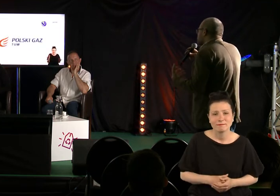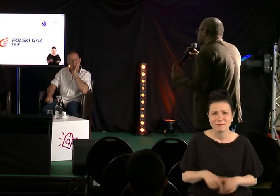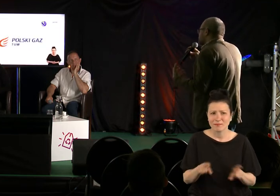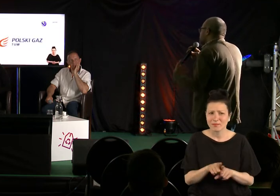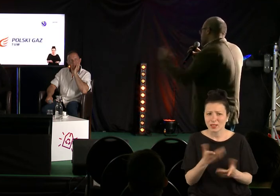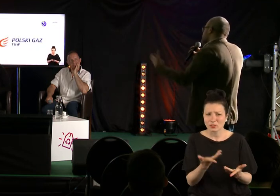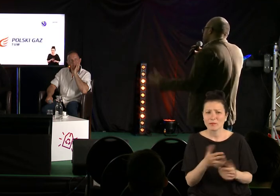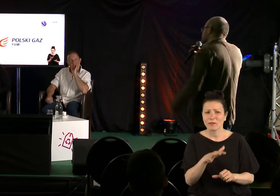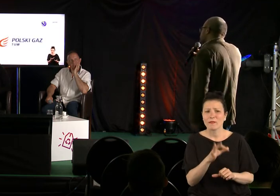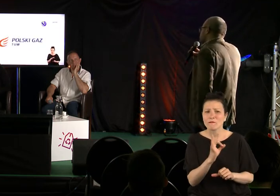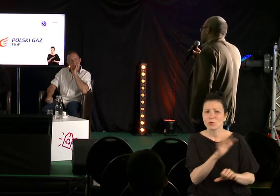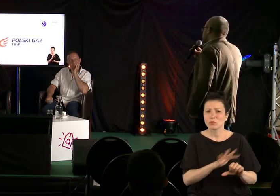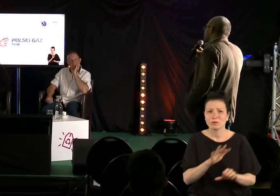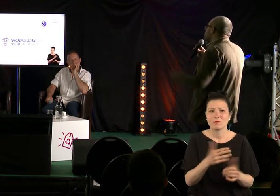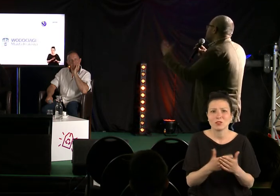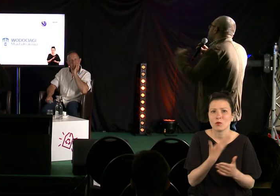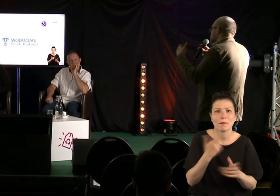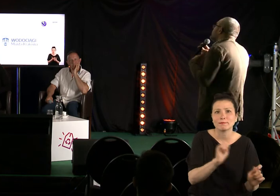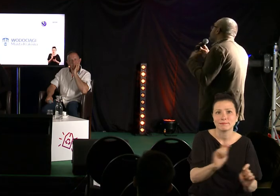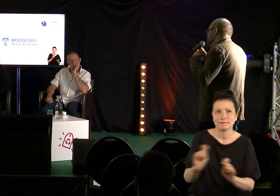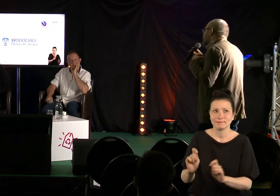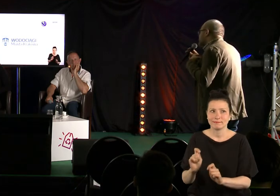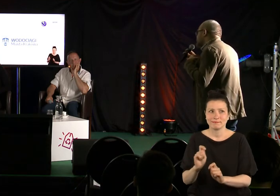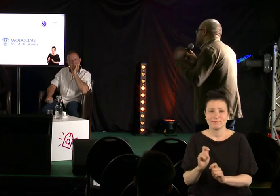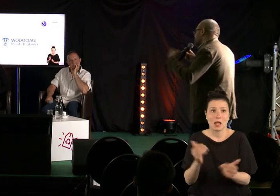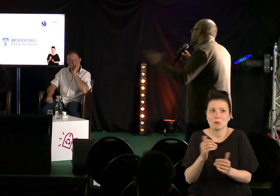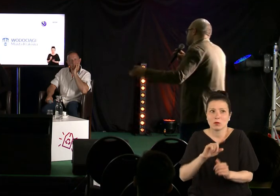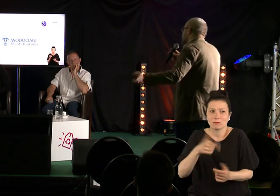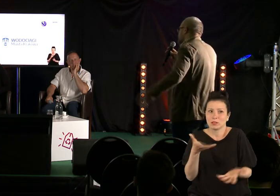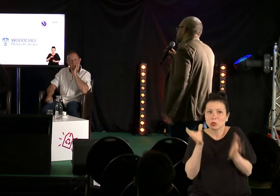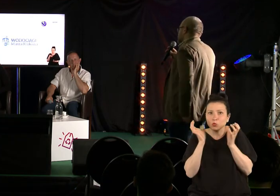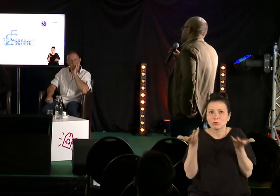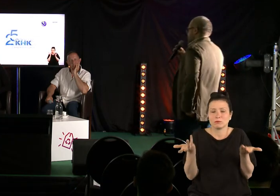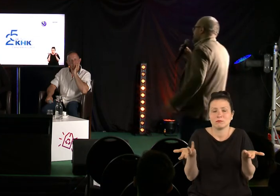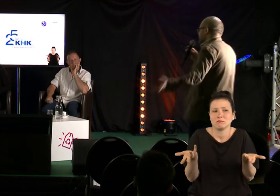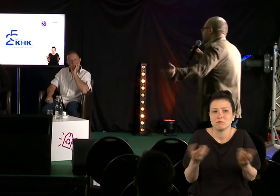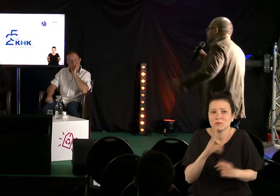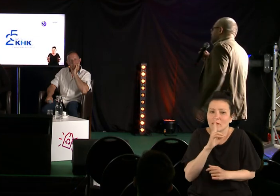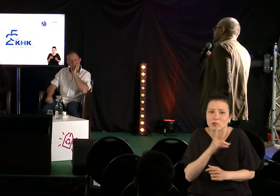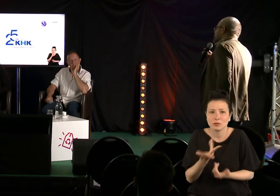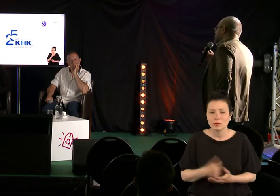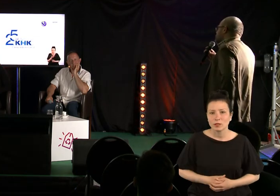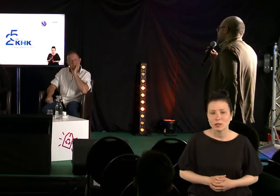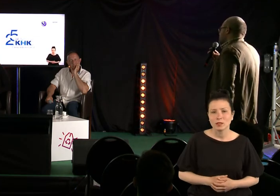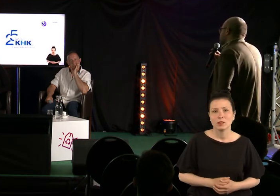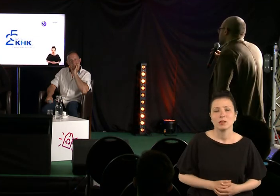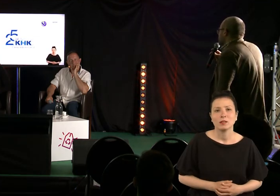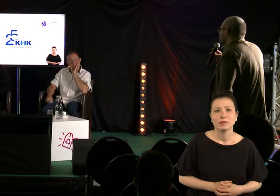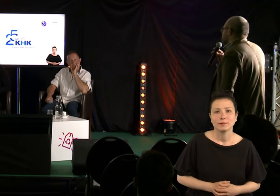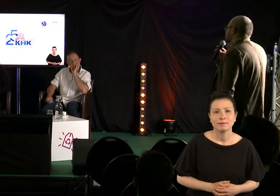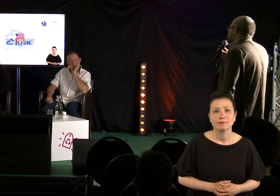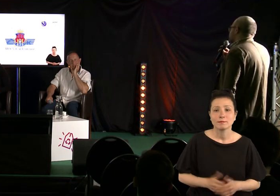waszego środowiska nie wychodzą tego typu sygnały, albo nie, może nie docierają do nas tak mocno, jak w przypadku tych